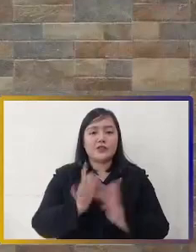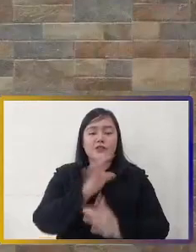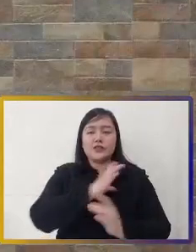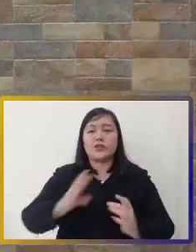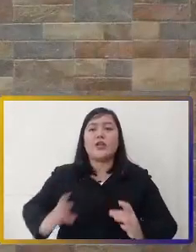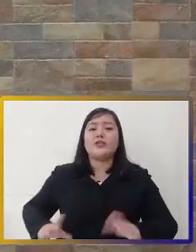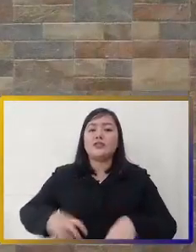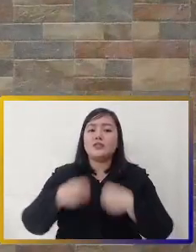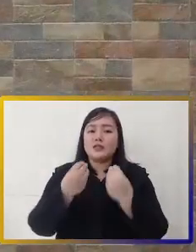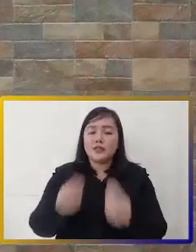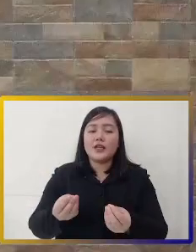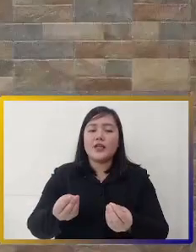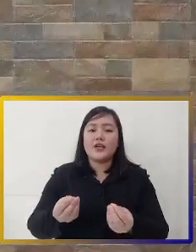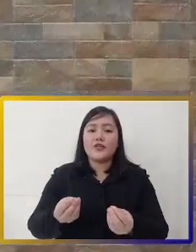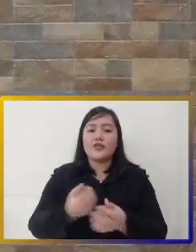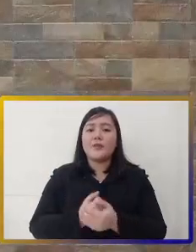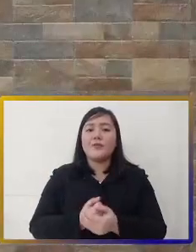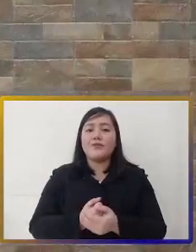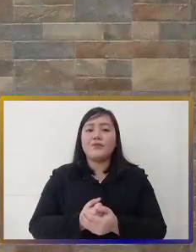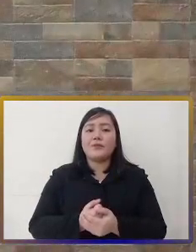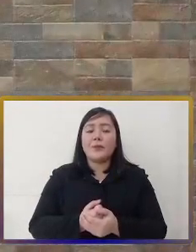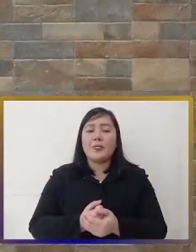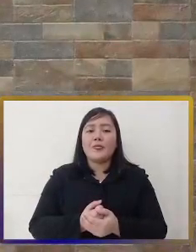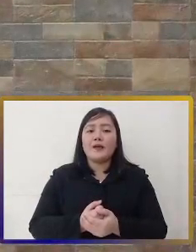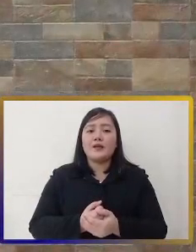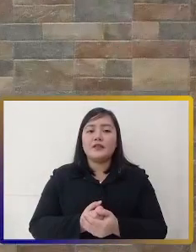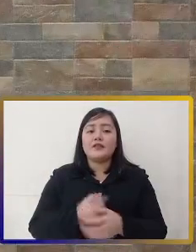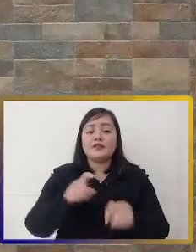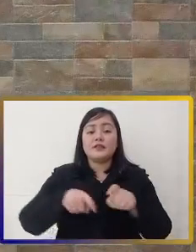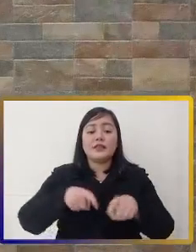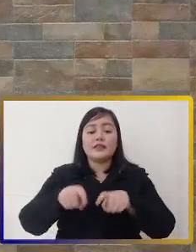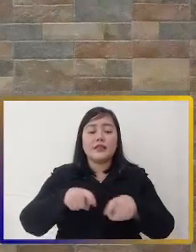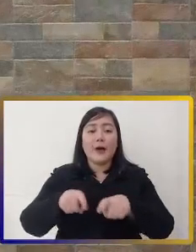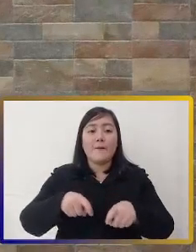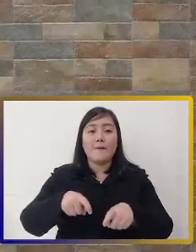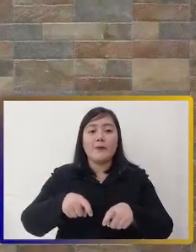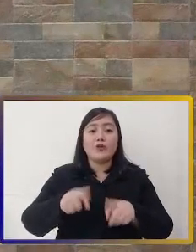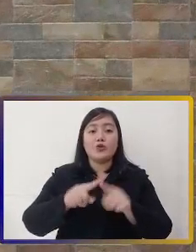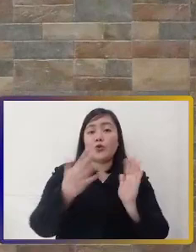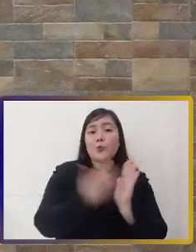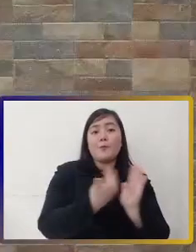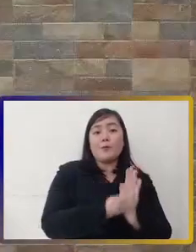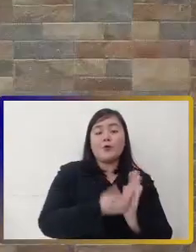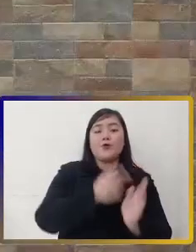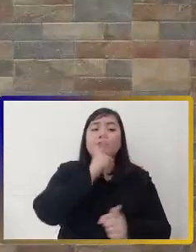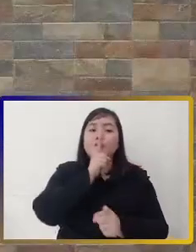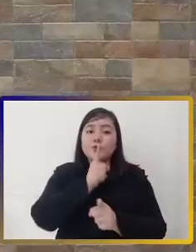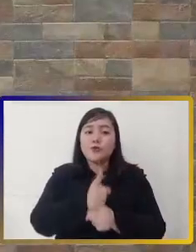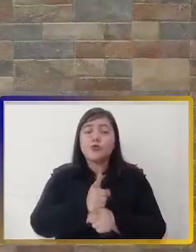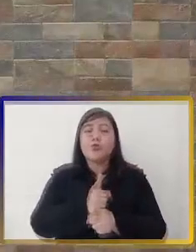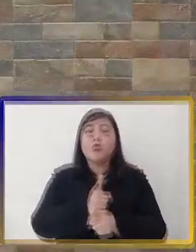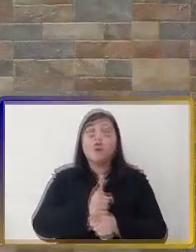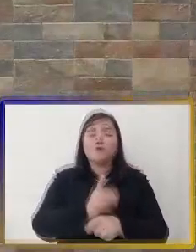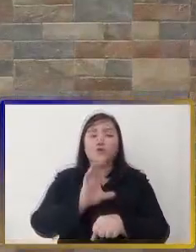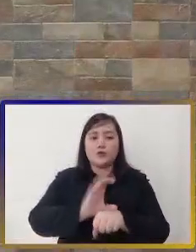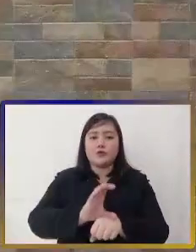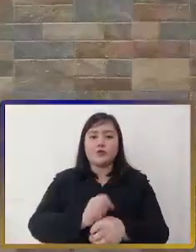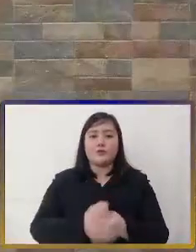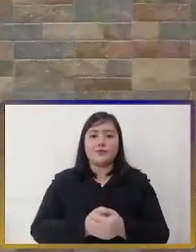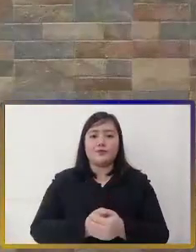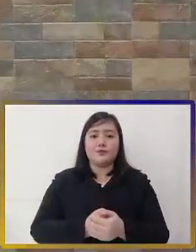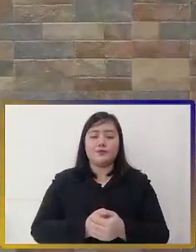Ano po yun? Very familiar din naman po sa atin. Una, makikita po natin nung sinabi niyang, I will build my